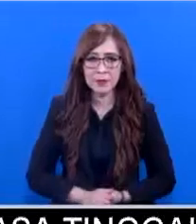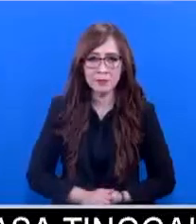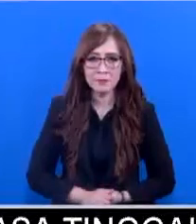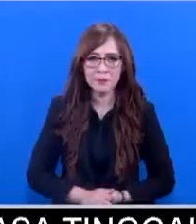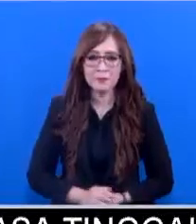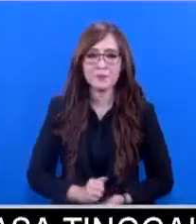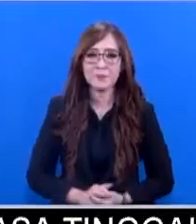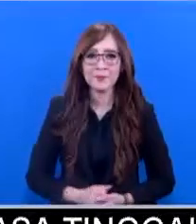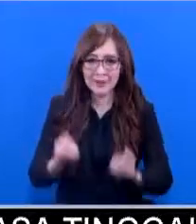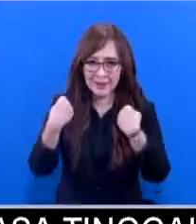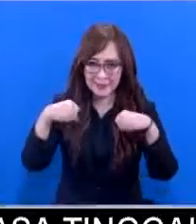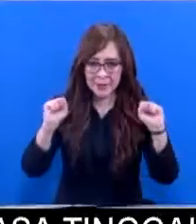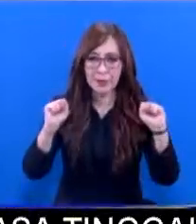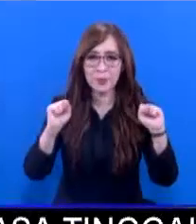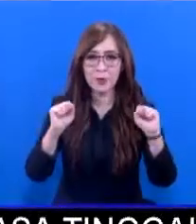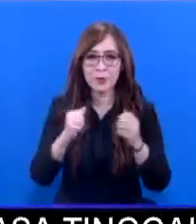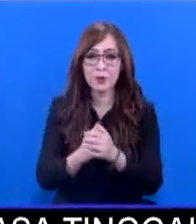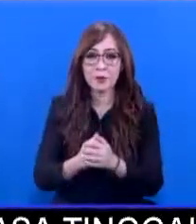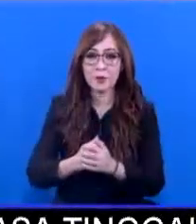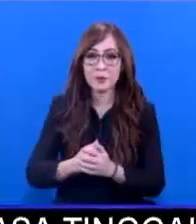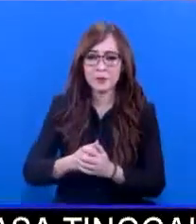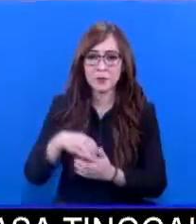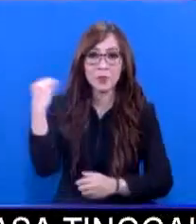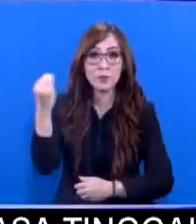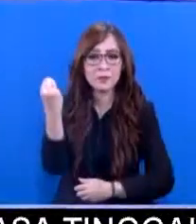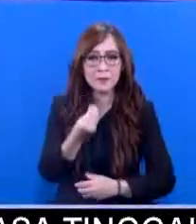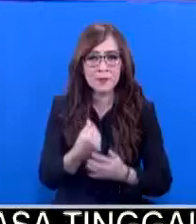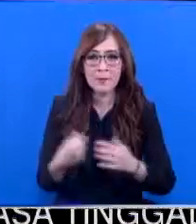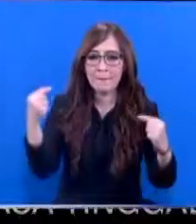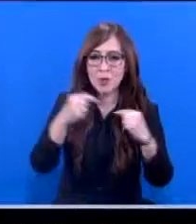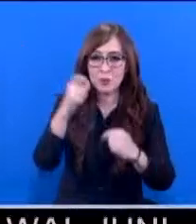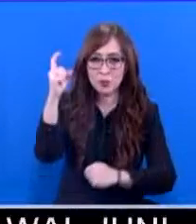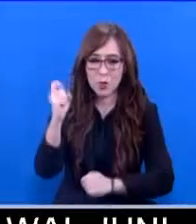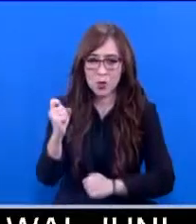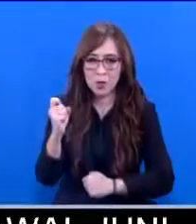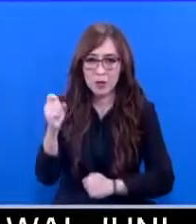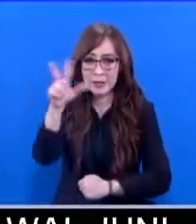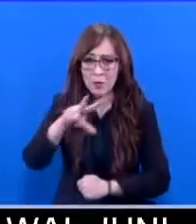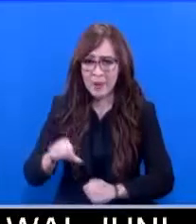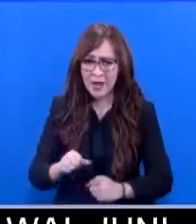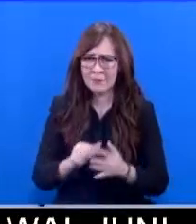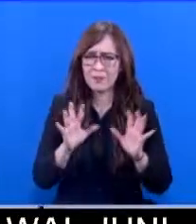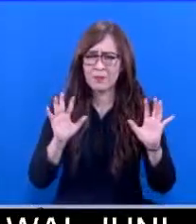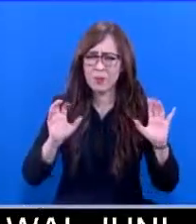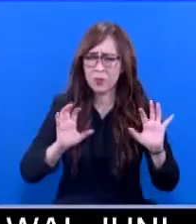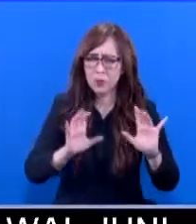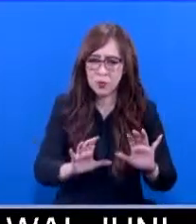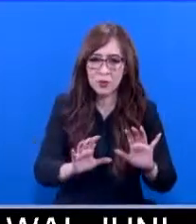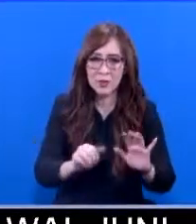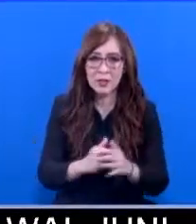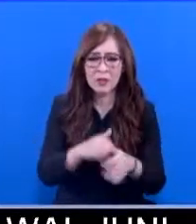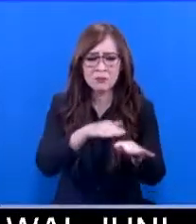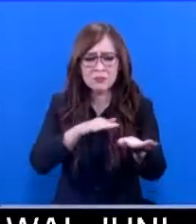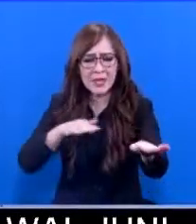Di libur panjang akhir pekan, arus kendaraan wisatawan menuju kawasan Puncak Bogor, Jawa Barat pada Sabtu pagi membludak. Kemacetan mengular di Tol